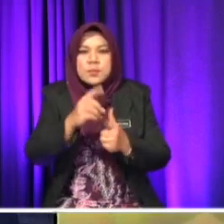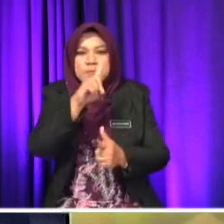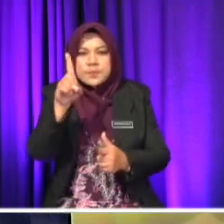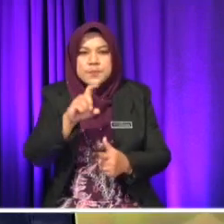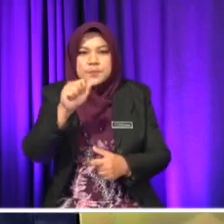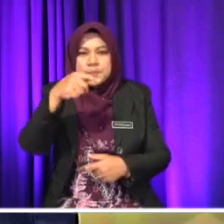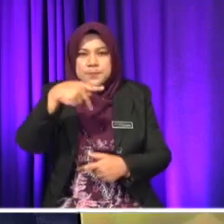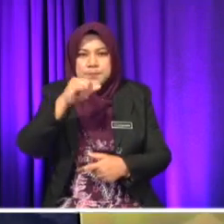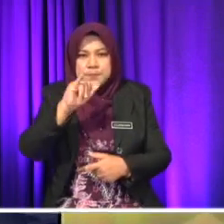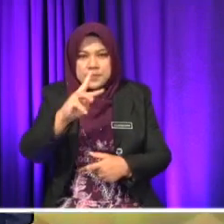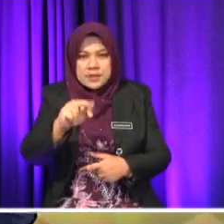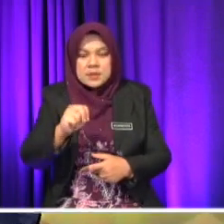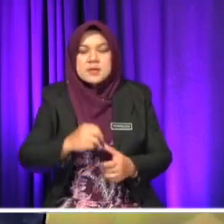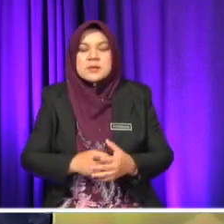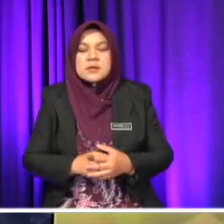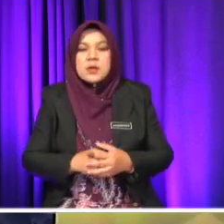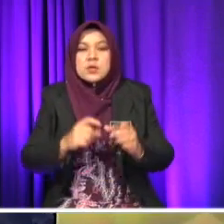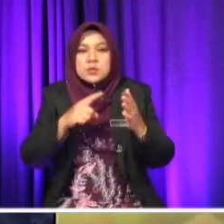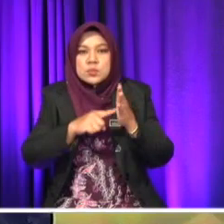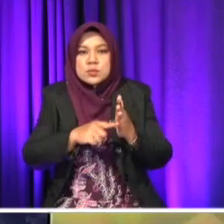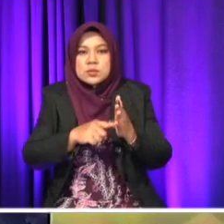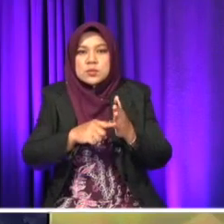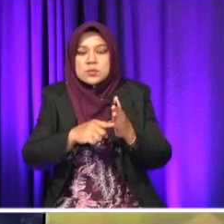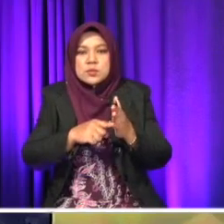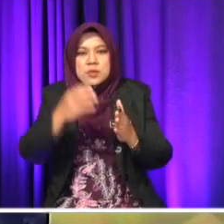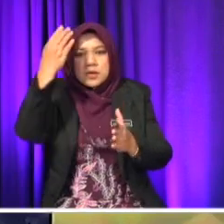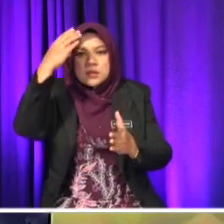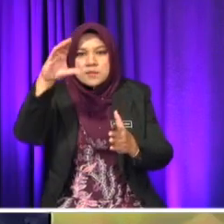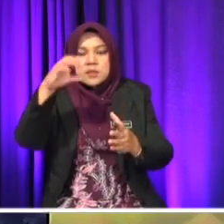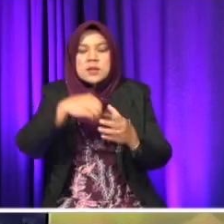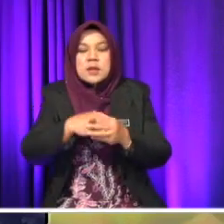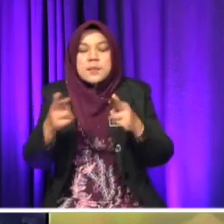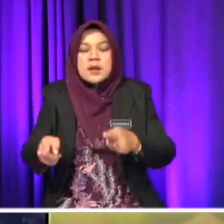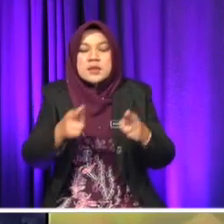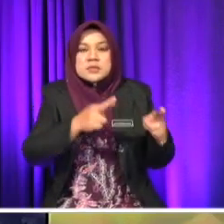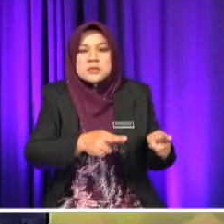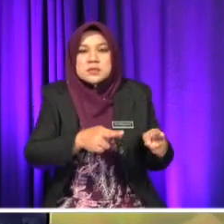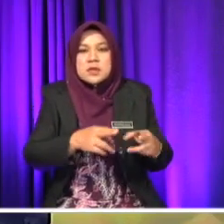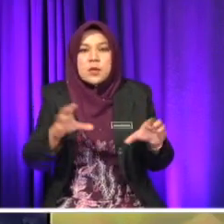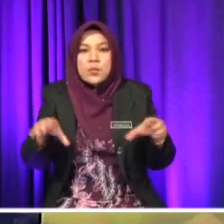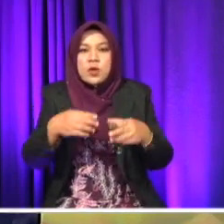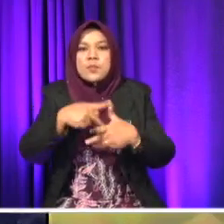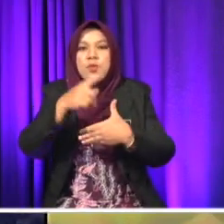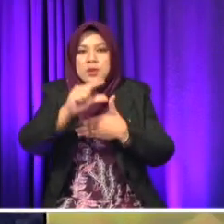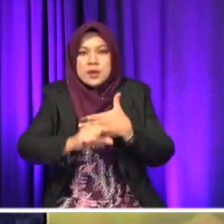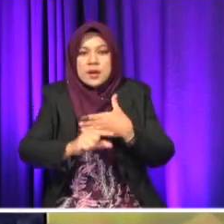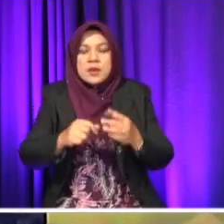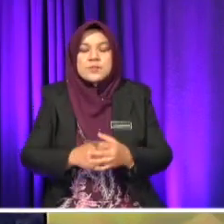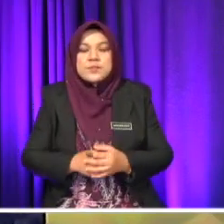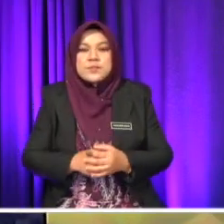Oke jadi itulah yang dapat menunjukkan creativity kita dalam merancang dan merencanakan program